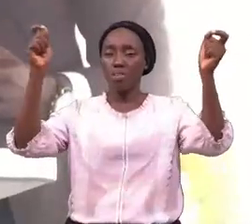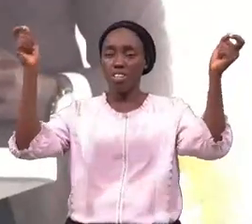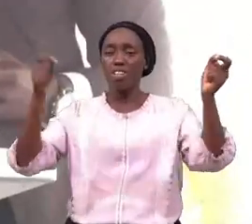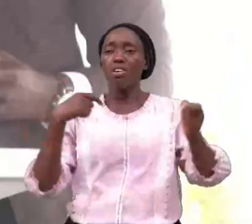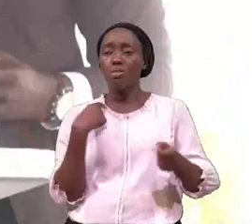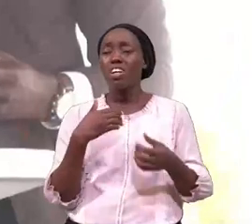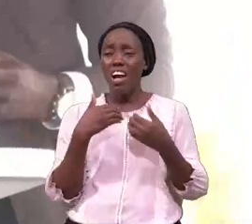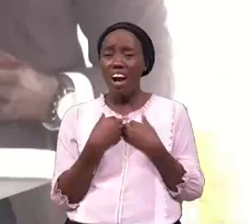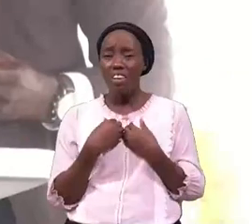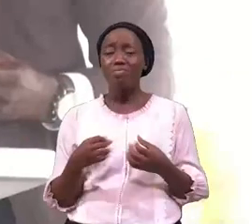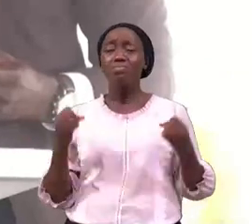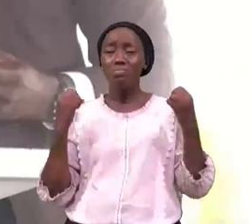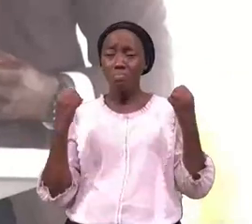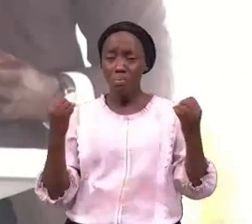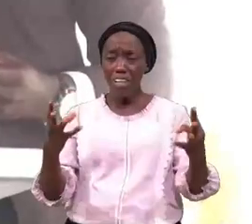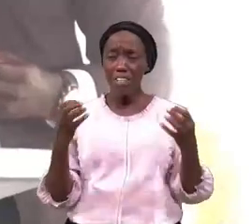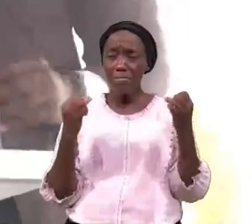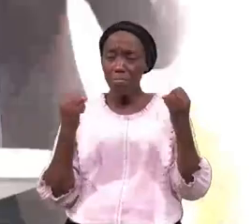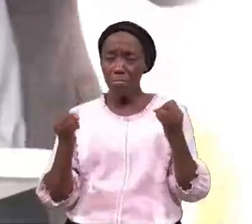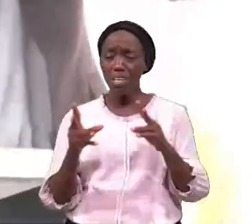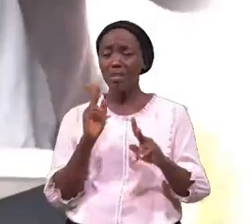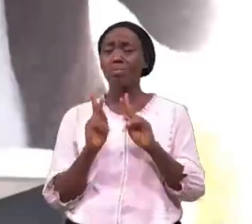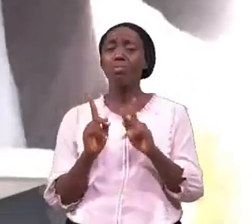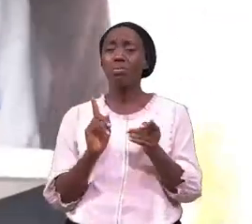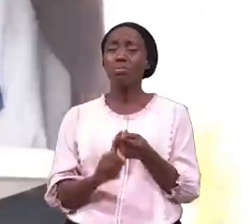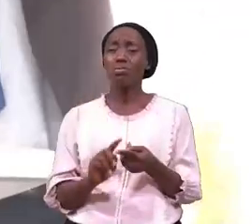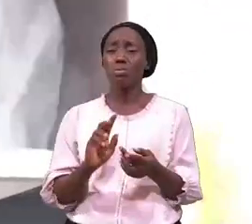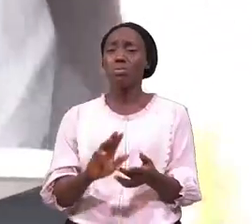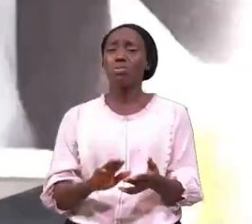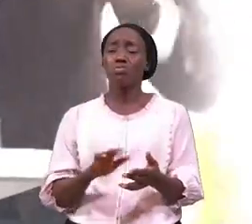Nous avons des multitudes à atteindre.